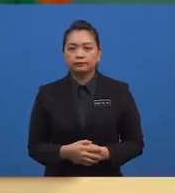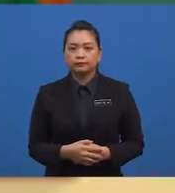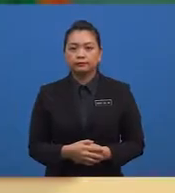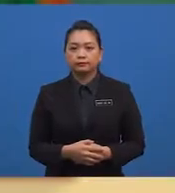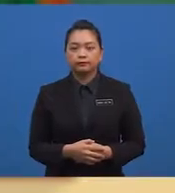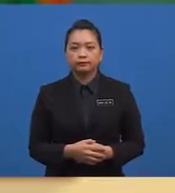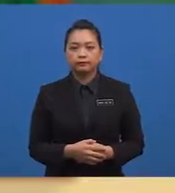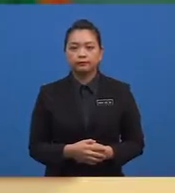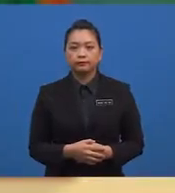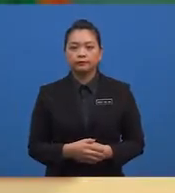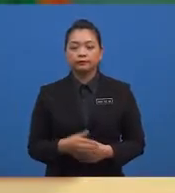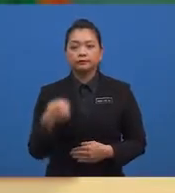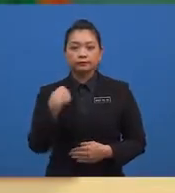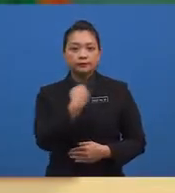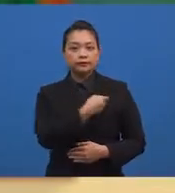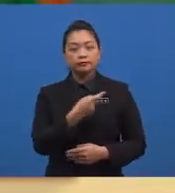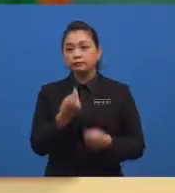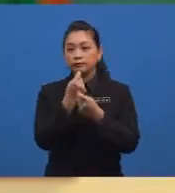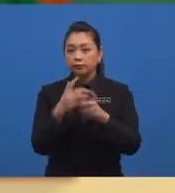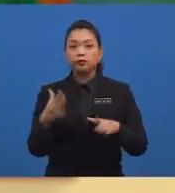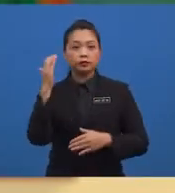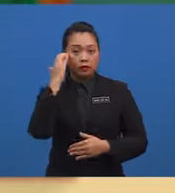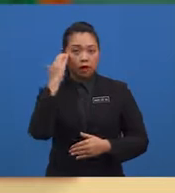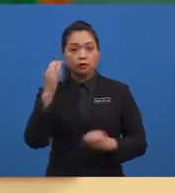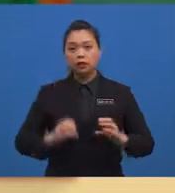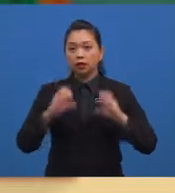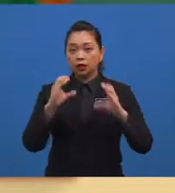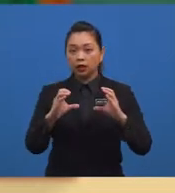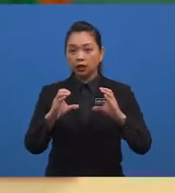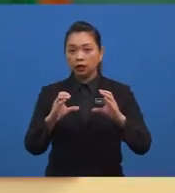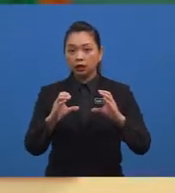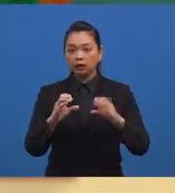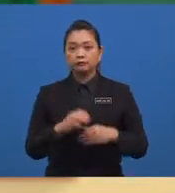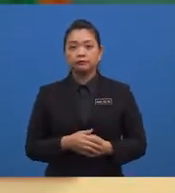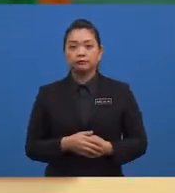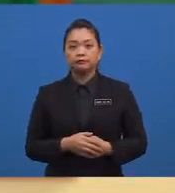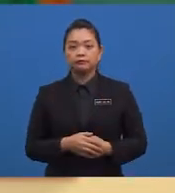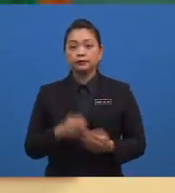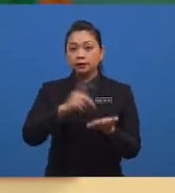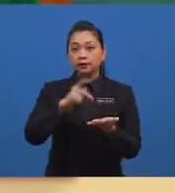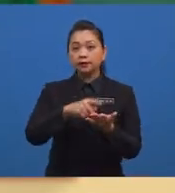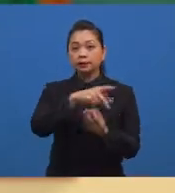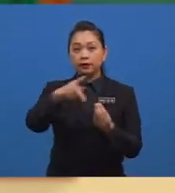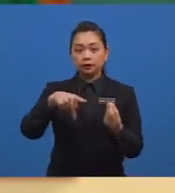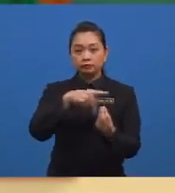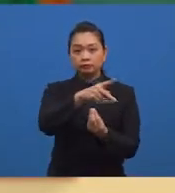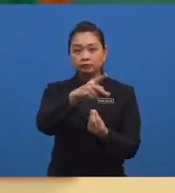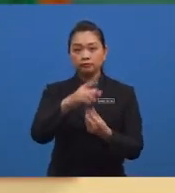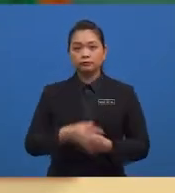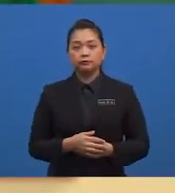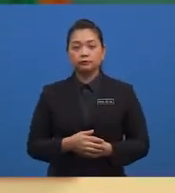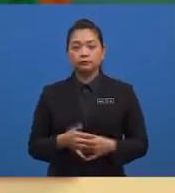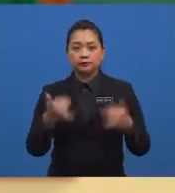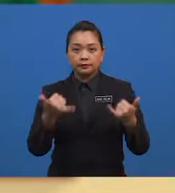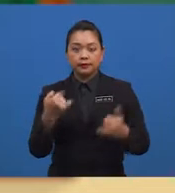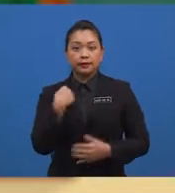Baiklah, murid-murid. Kita telah ketahui cara pengiraan perimeter bagi bentuk gabungan.